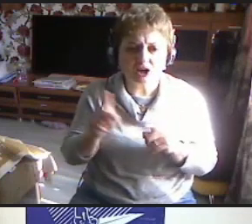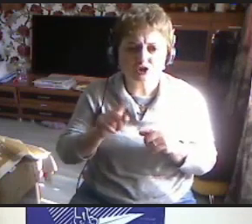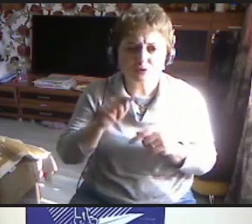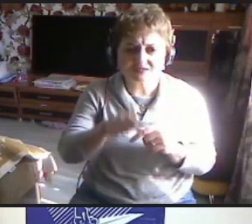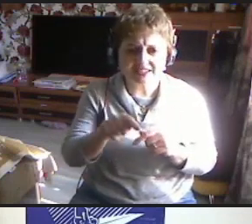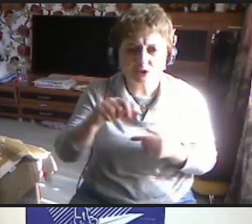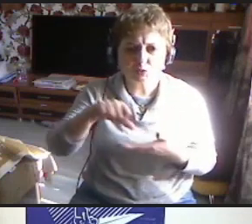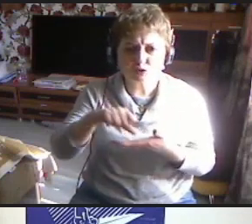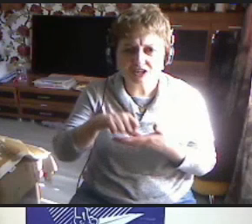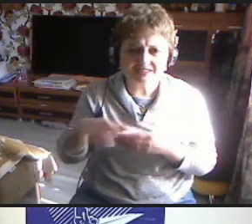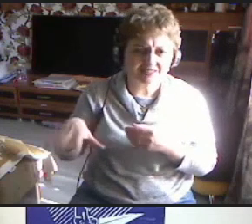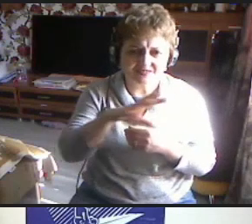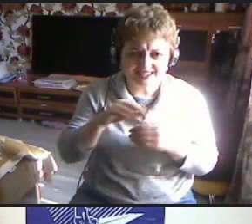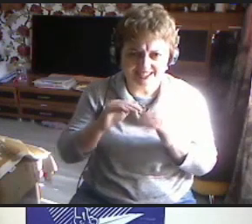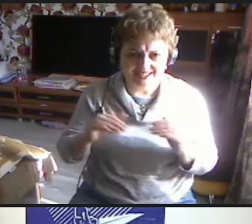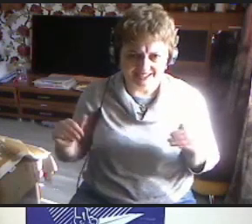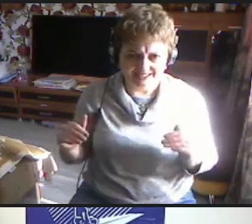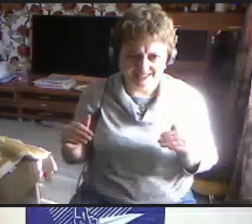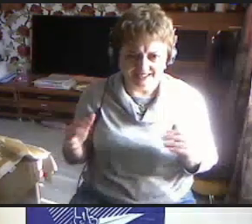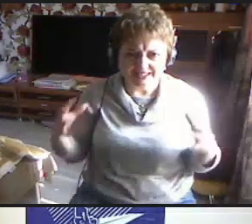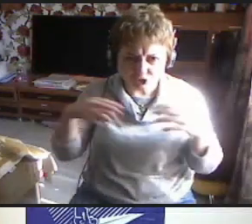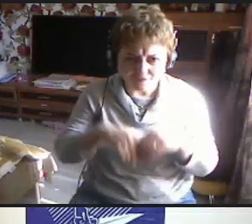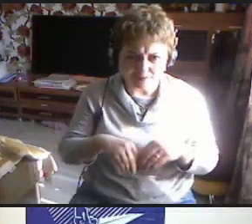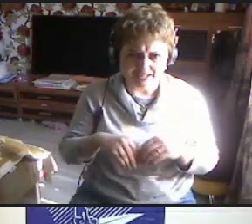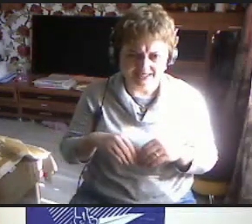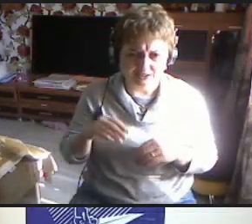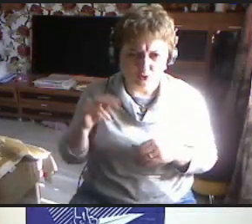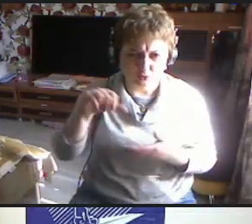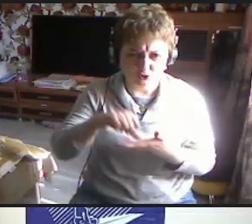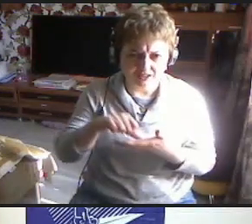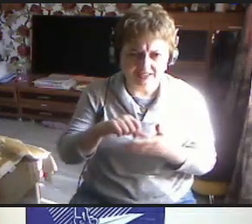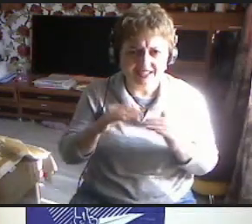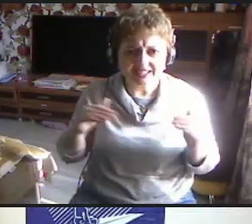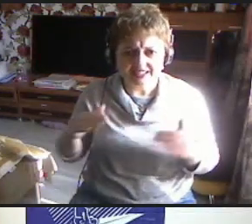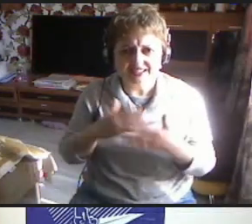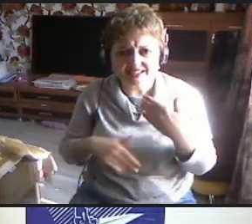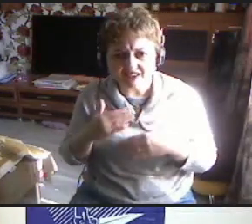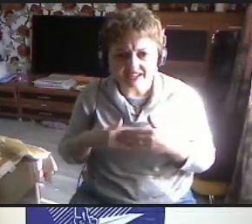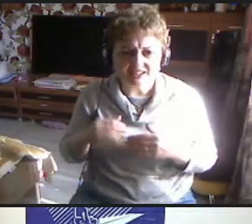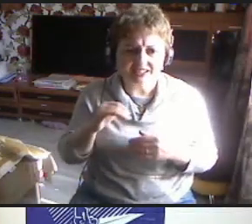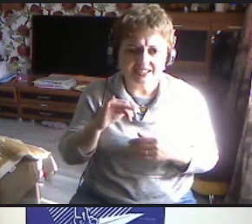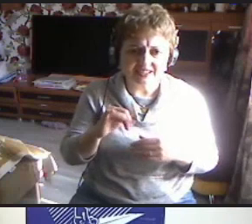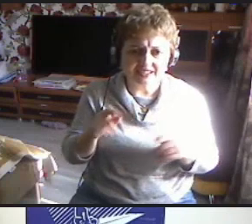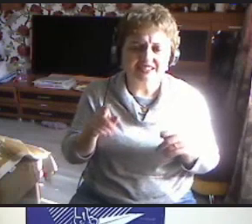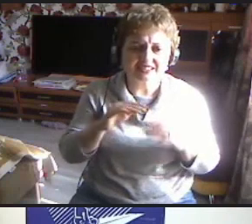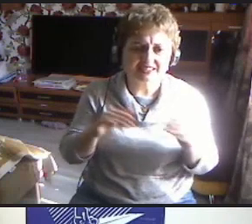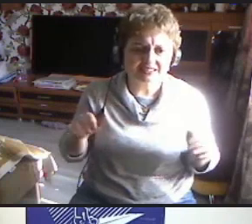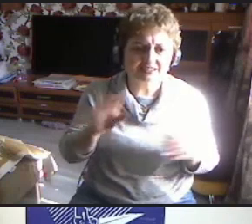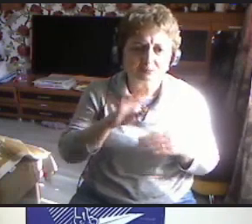все дети, совместно участвовали. Дети как с инвалидностью, так и без инвалидности.